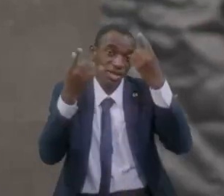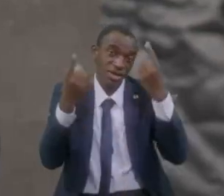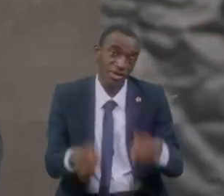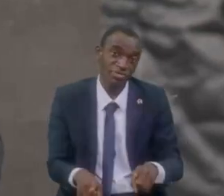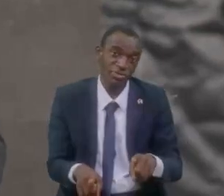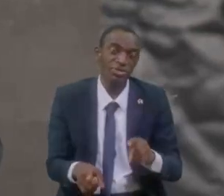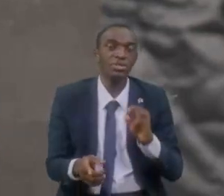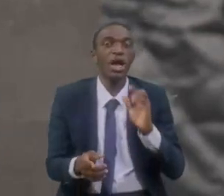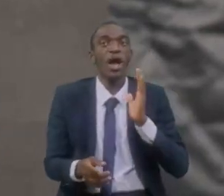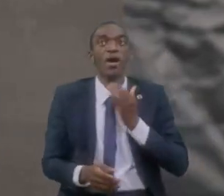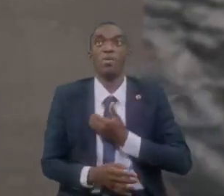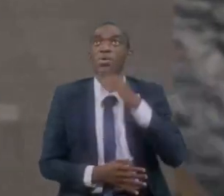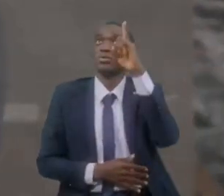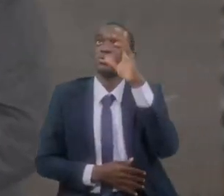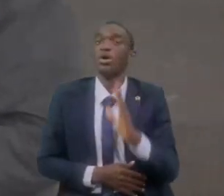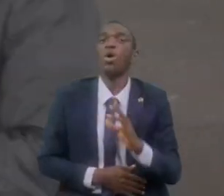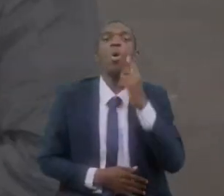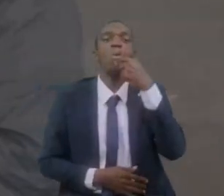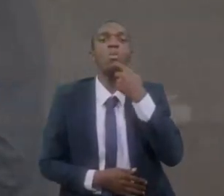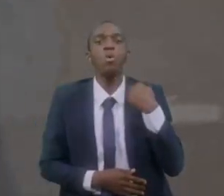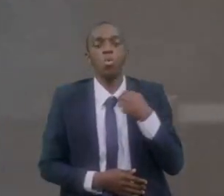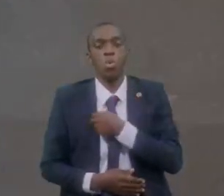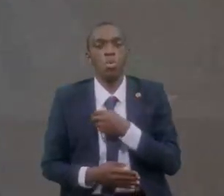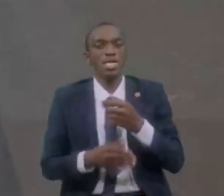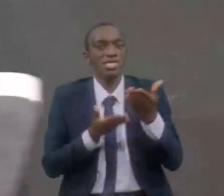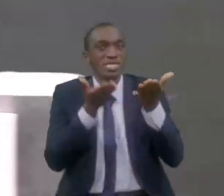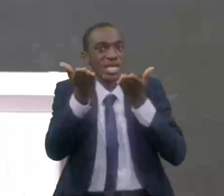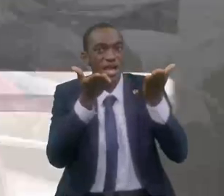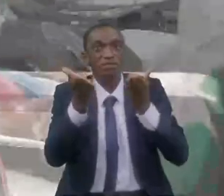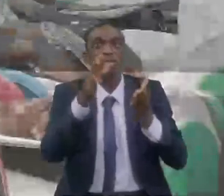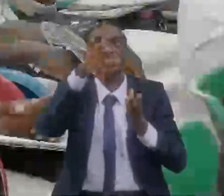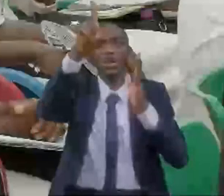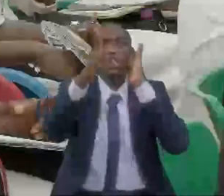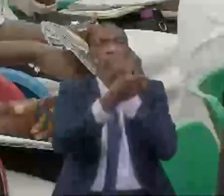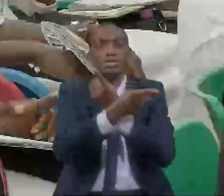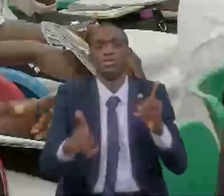ainsi, notre Dieu que nous servons va nous délivrer.